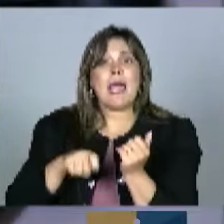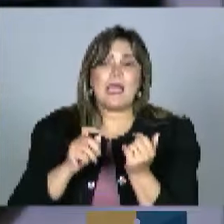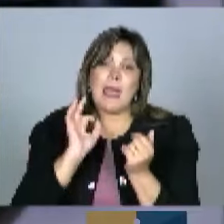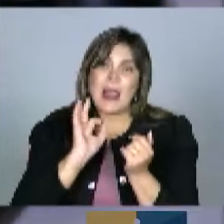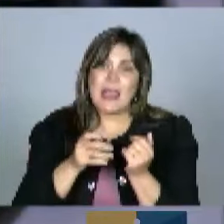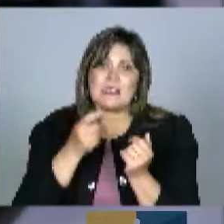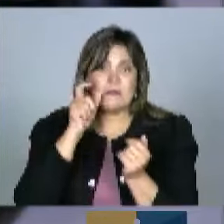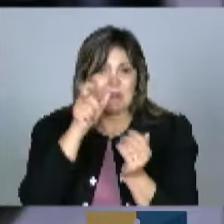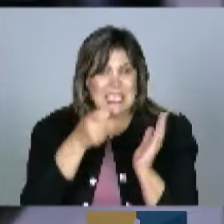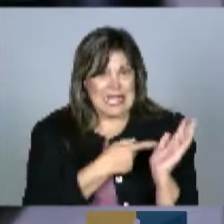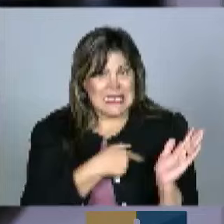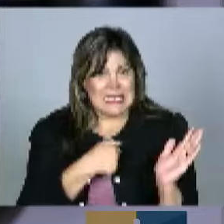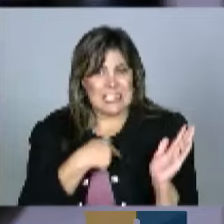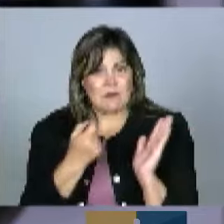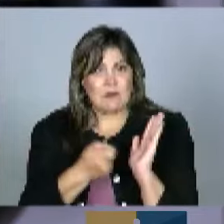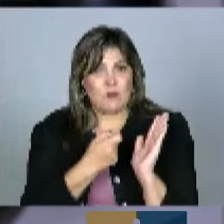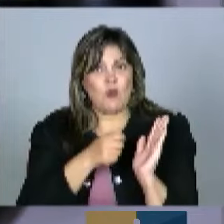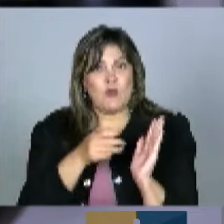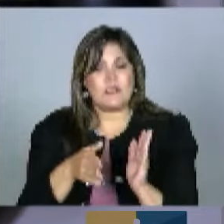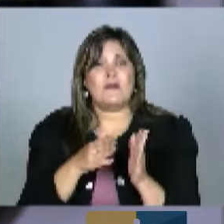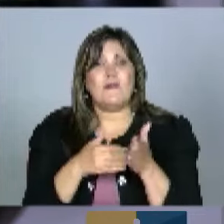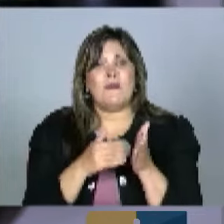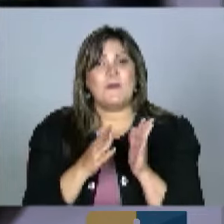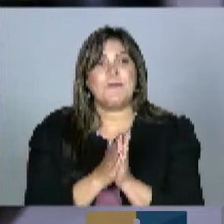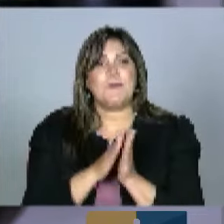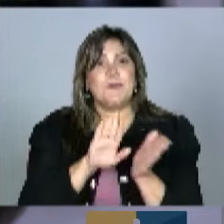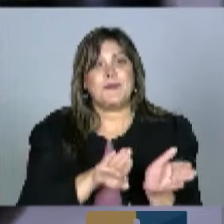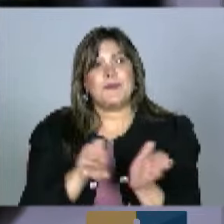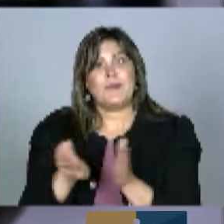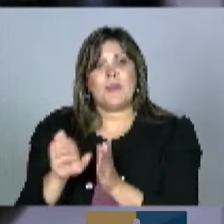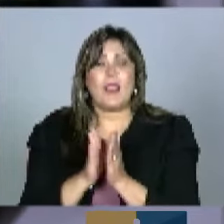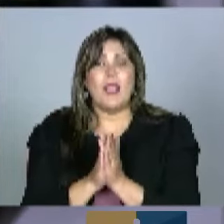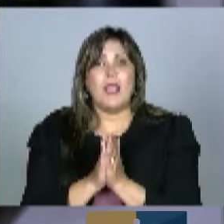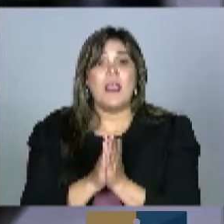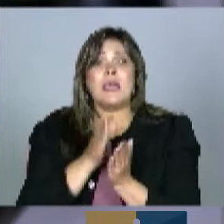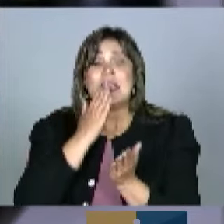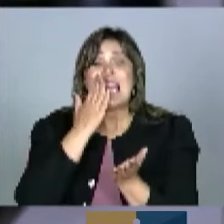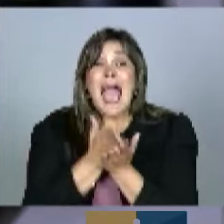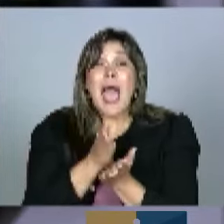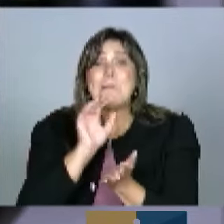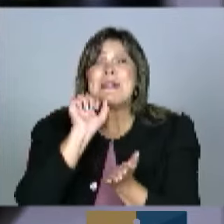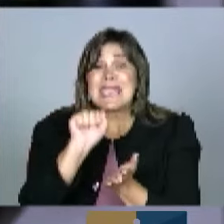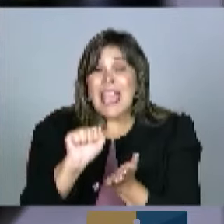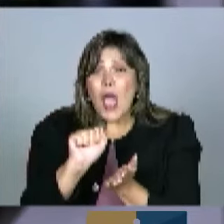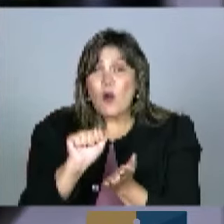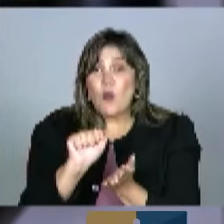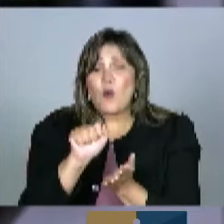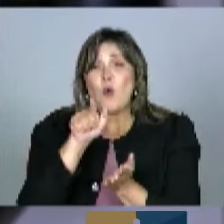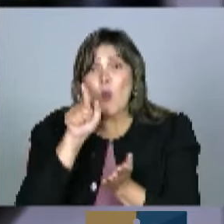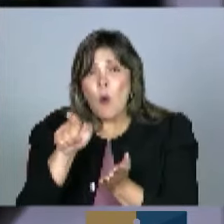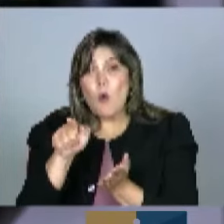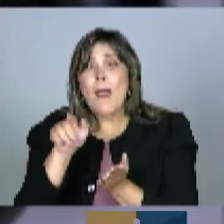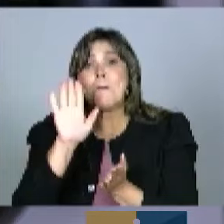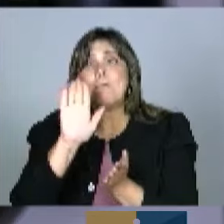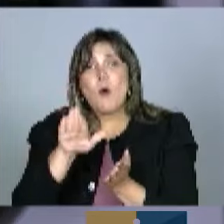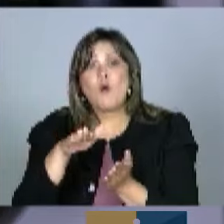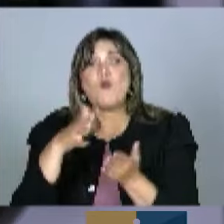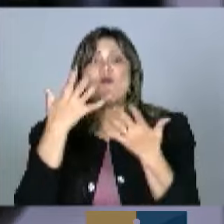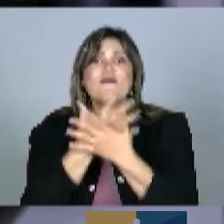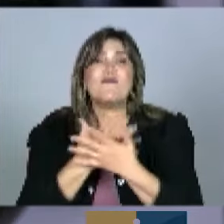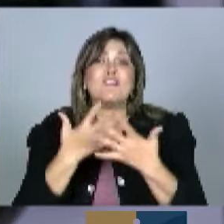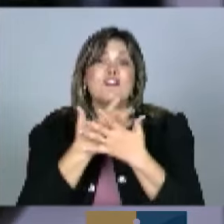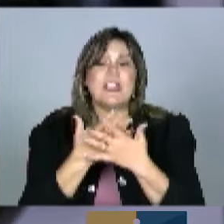الثاني من السؤال علشان معانا تليفون ثاني بيقول ان هو ليه مستحقات لد الجهه وهو طلع على المعاش المستحقات دي كانت